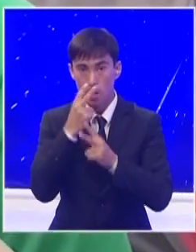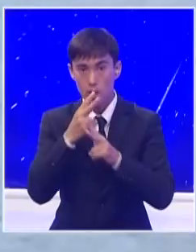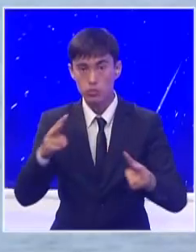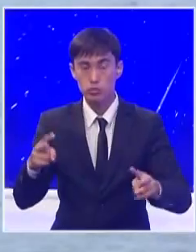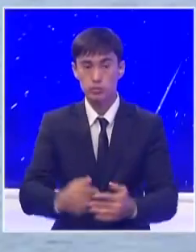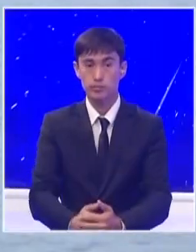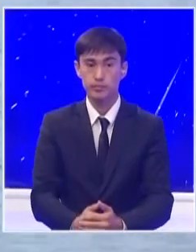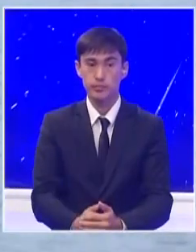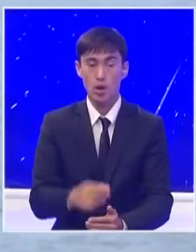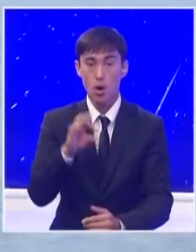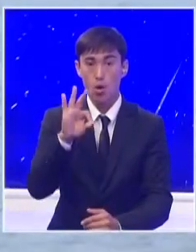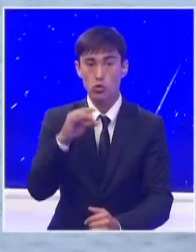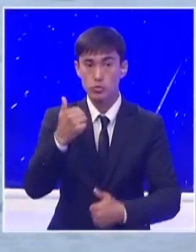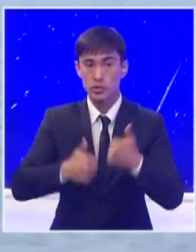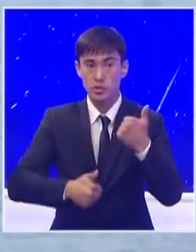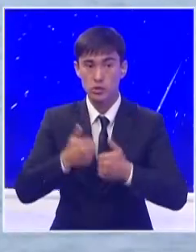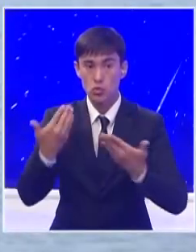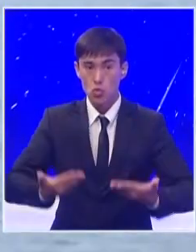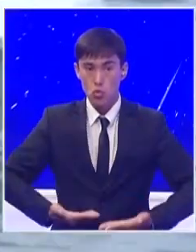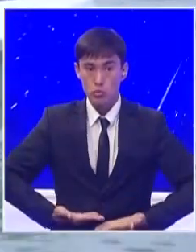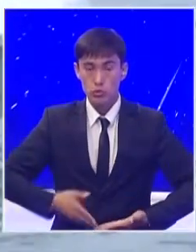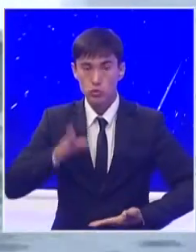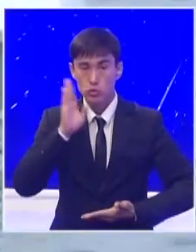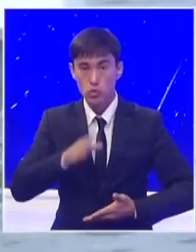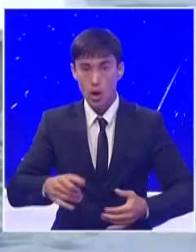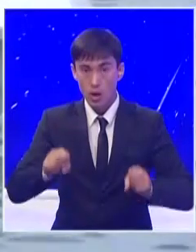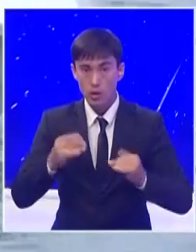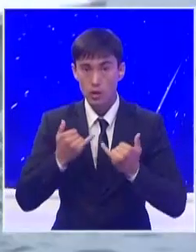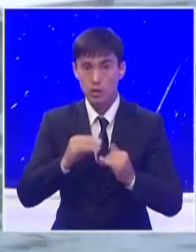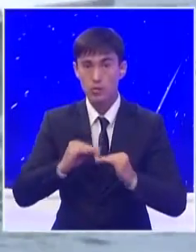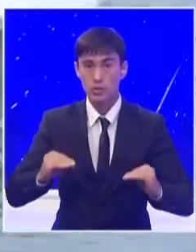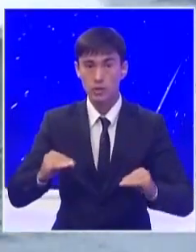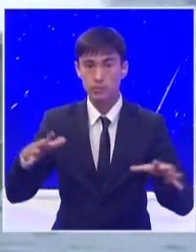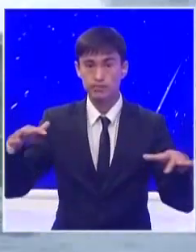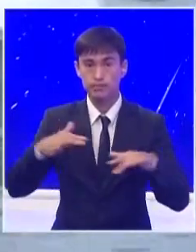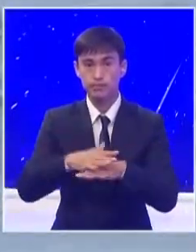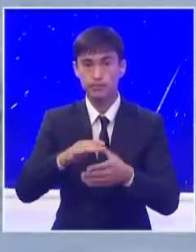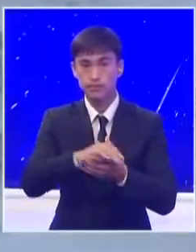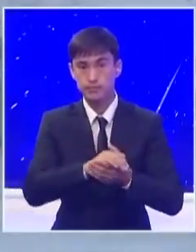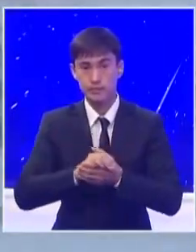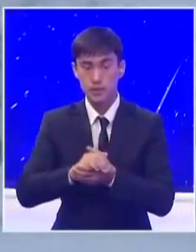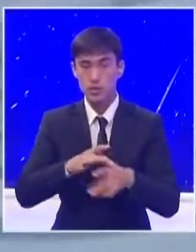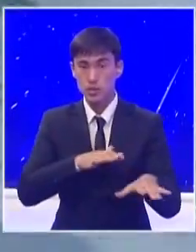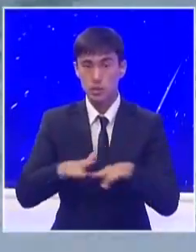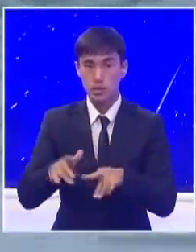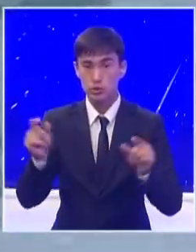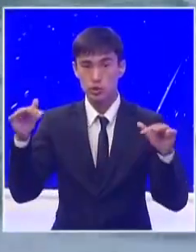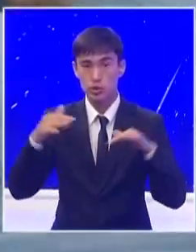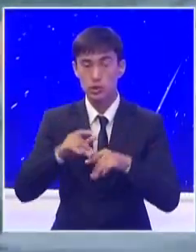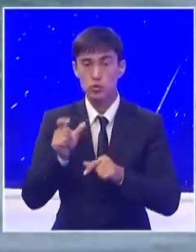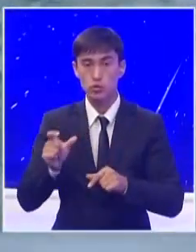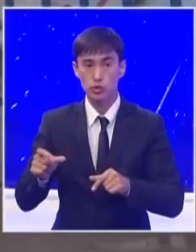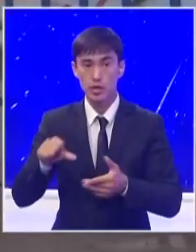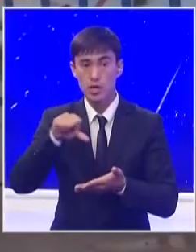жүрміз. Ocean мен жарысы өмірін суда жүзу спортына арнаған адамдарды бір арнаға тоғыстырған шара. Сондықтан да олар бұл жерге жиналғандар